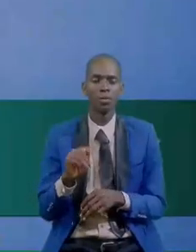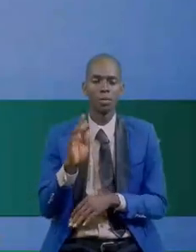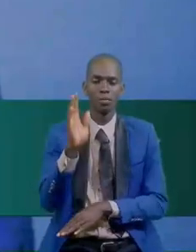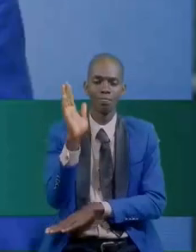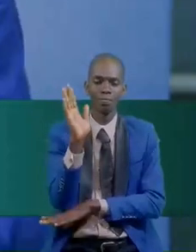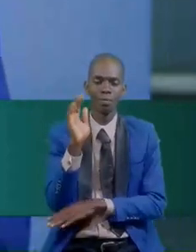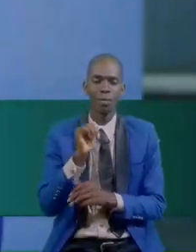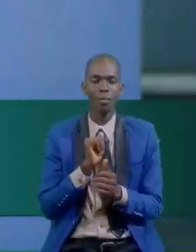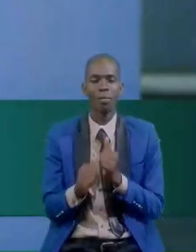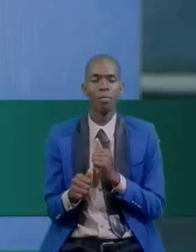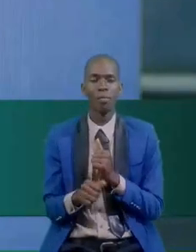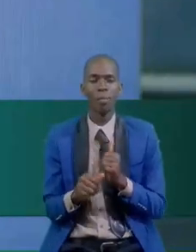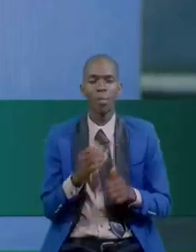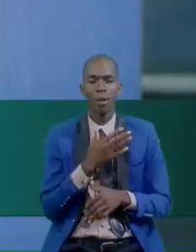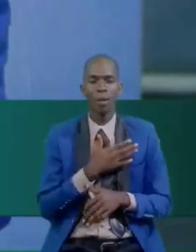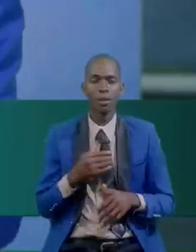ils prophétisèrent